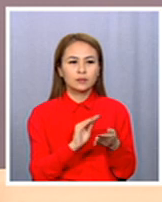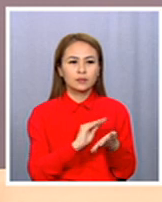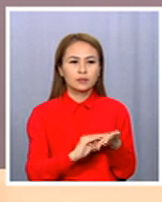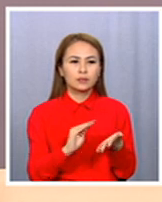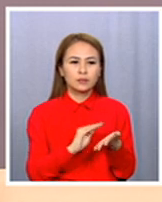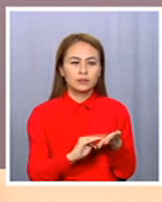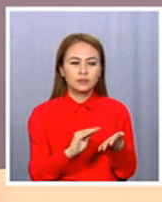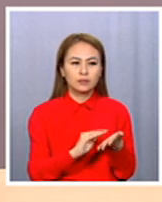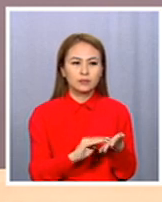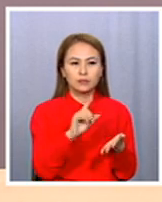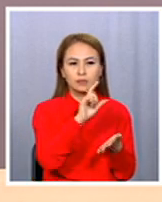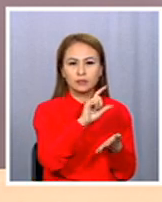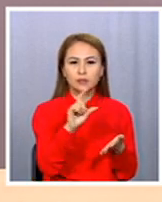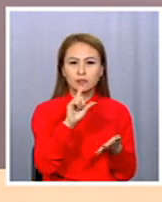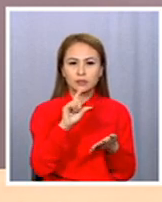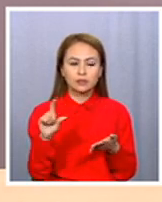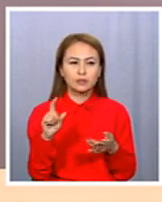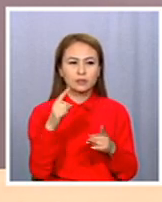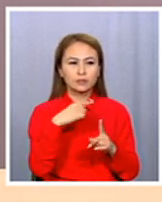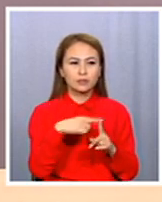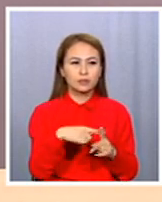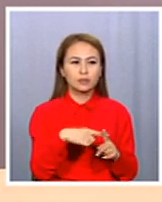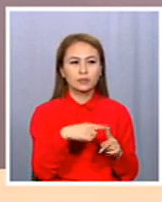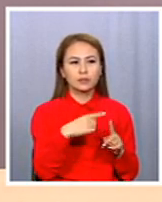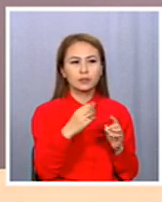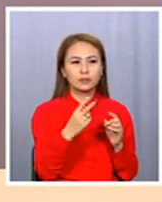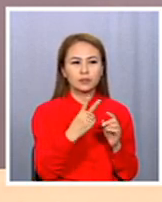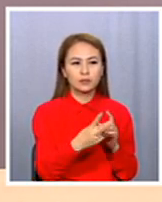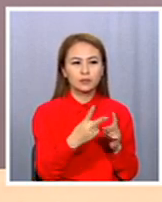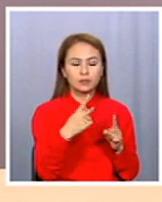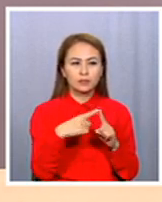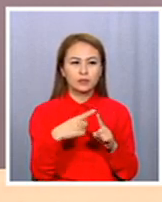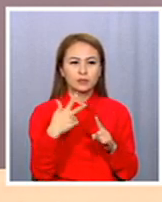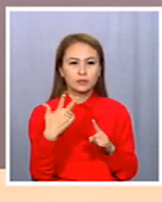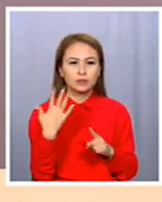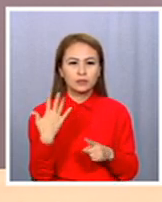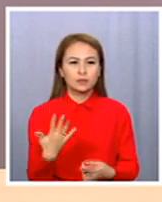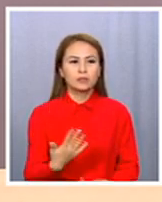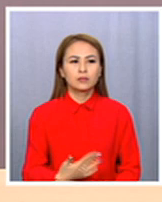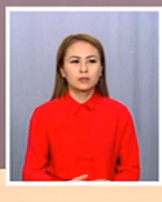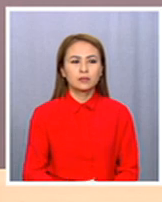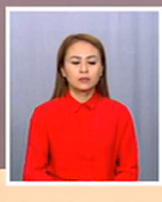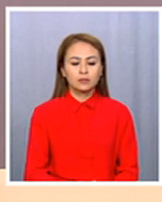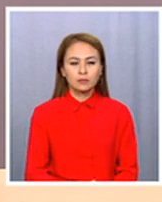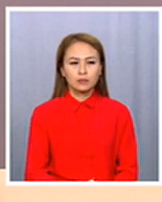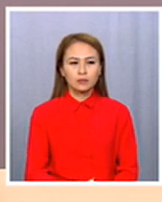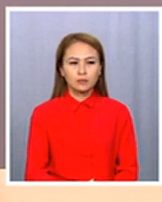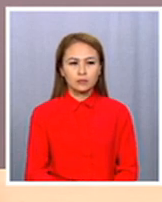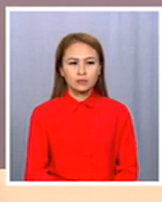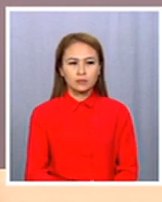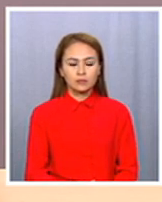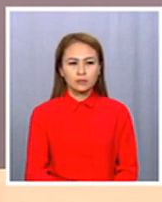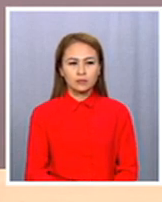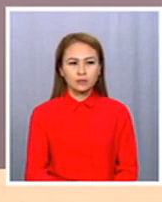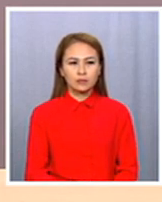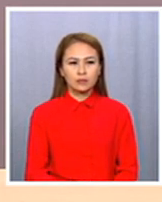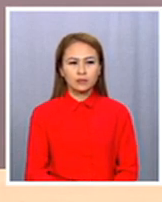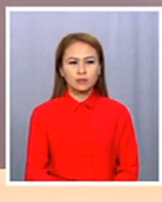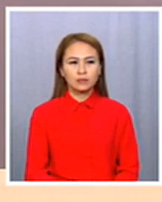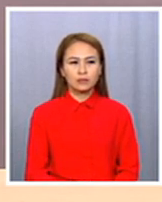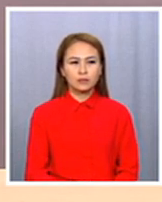алымдарын бір-біріне қосамыз. 2 мен 3-тің қосындысы 5-ке тең. Өрнектердің мәндерін есептеп алғаннан